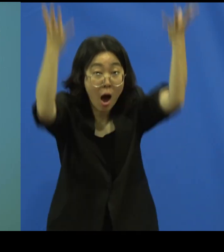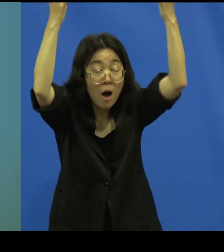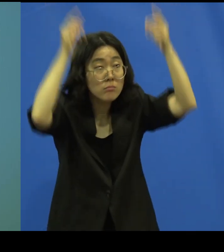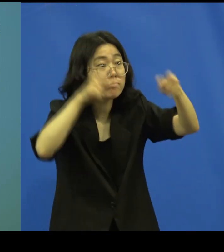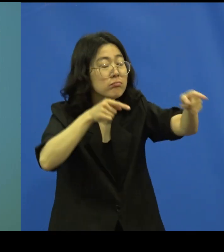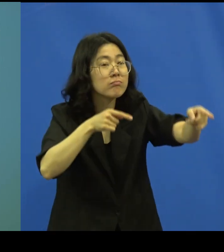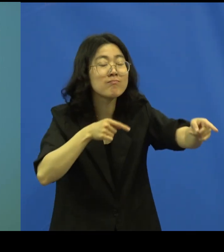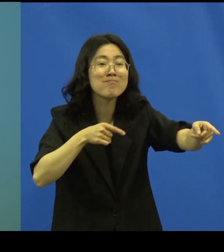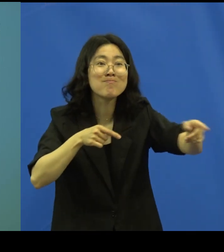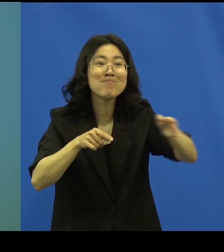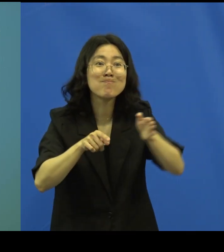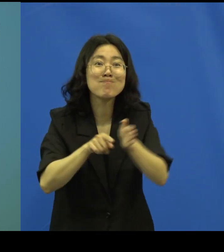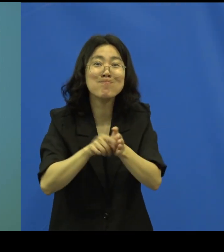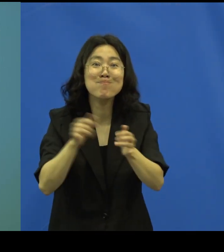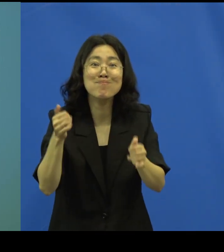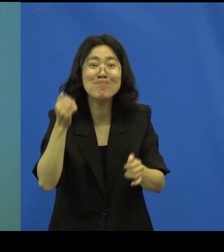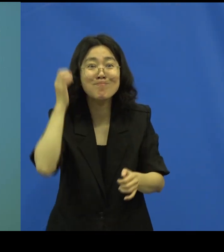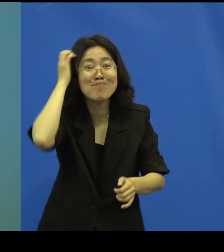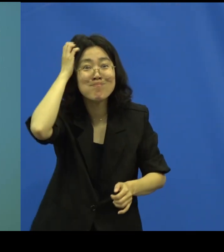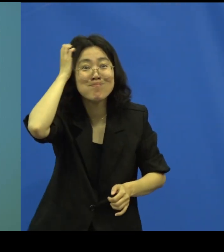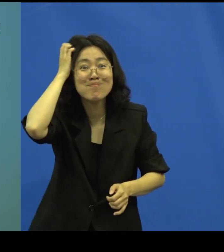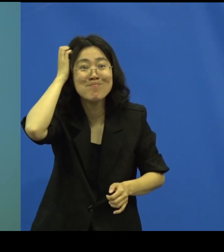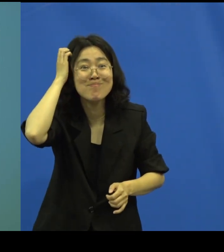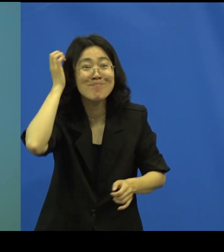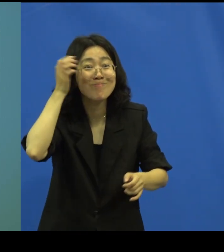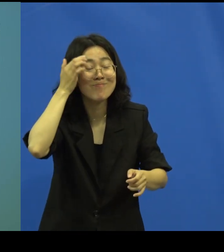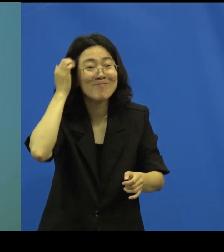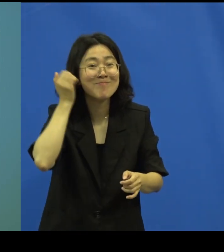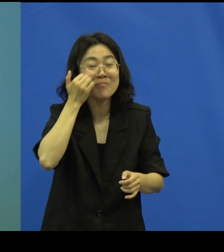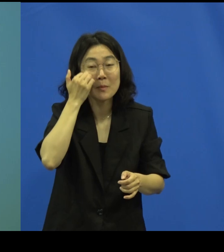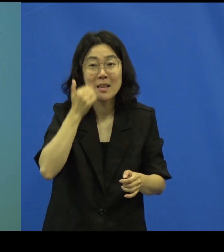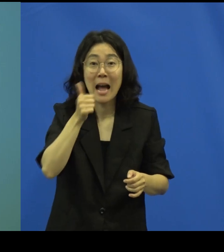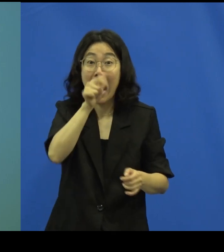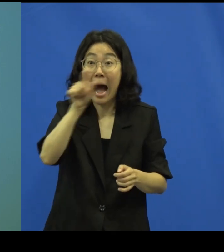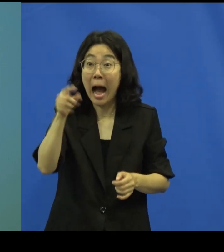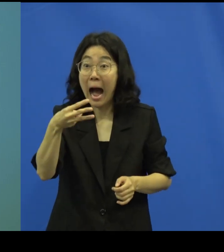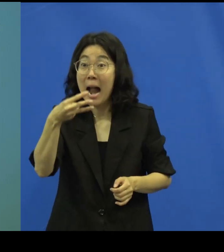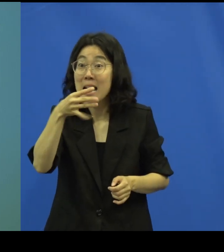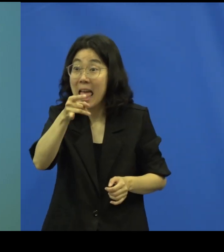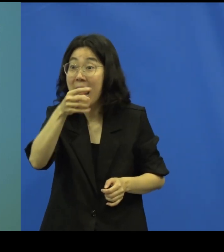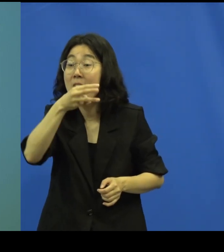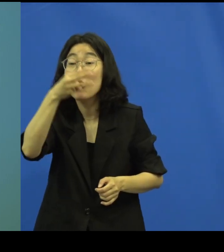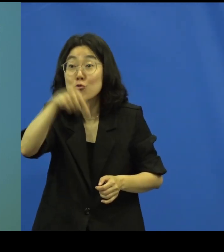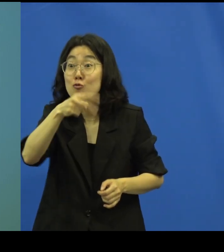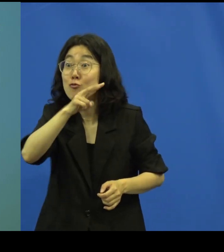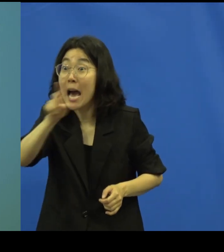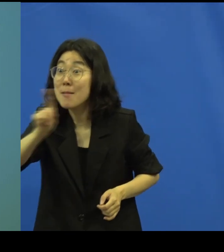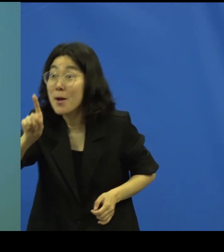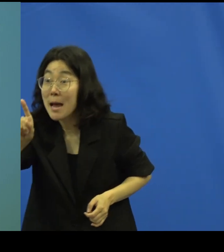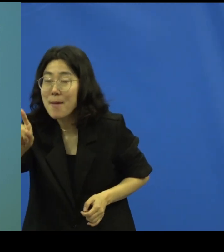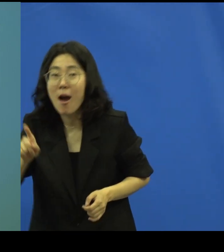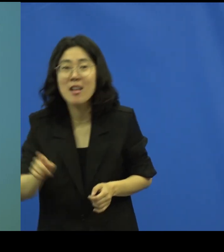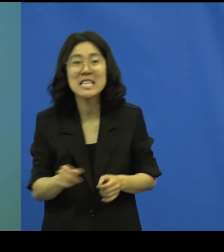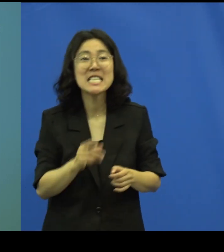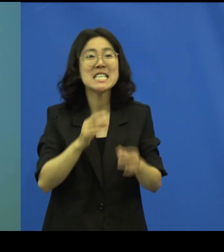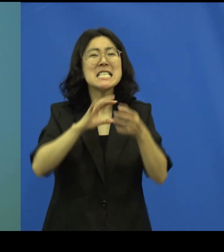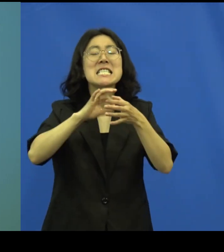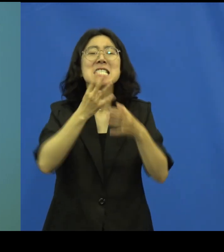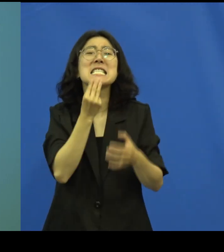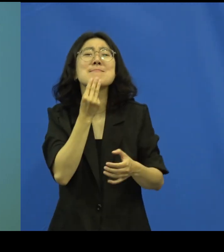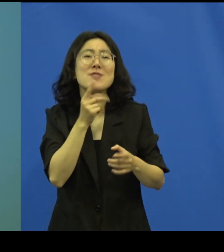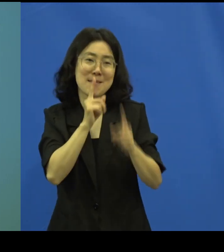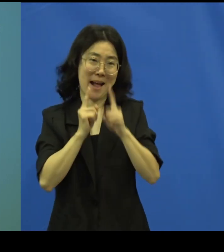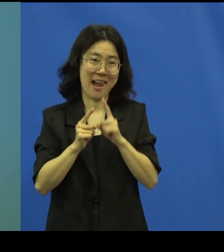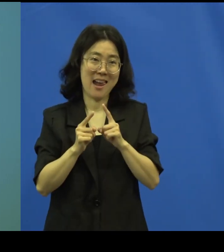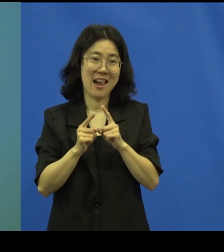하는데, 여러분 이 할렐루야가 뭡니까? 하나님을 찬양하다라는 뜻을 가진 히브리어예요. 히브리어. 근데 이